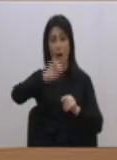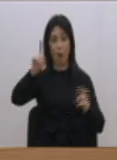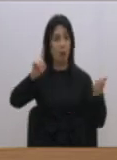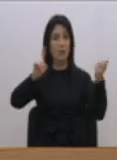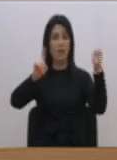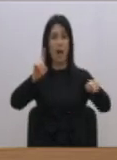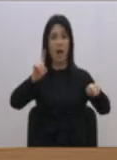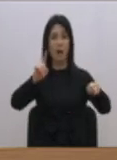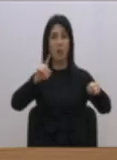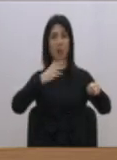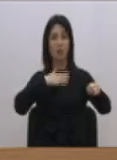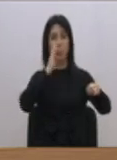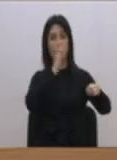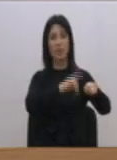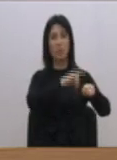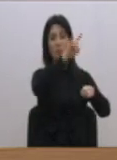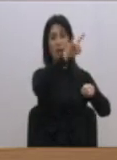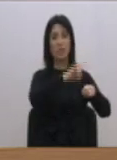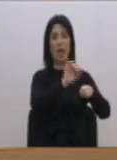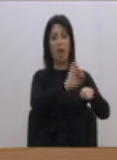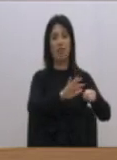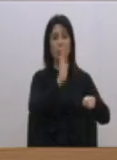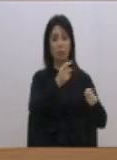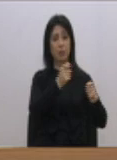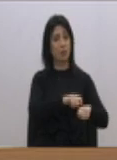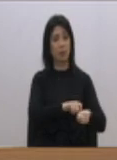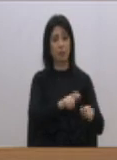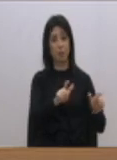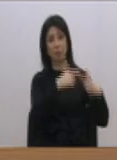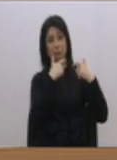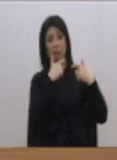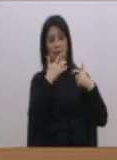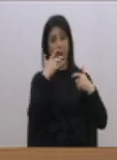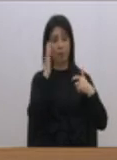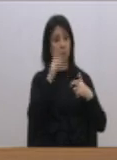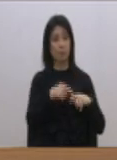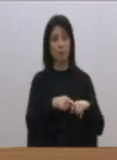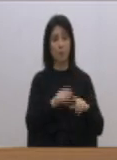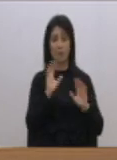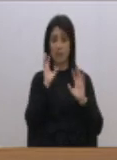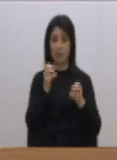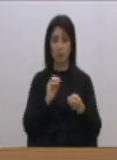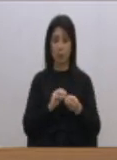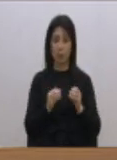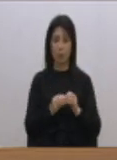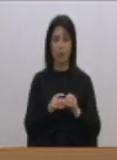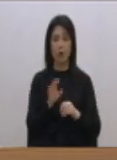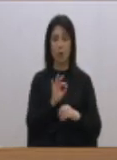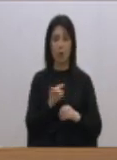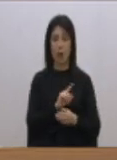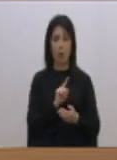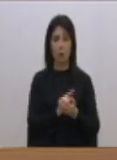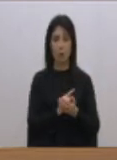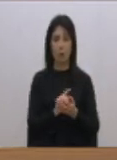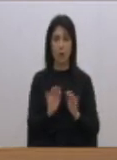cheteba, ce în twist, da, biprene, europiscuista, americiscuista, eseți, seriozul problema, da, am azeți,